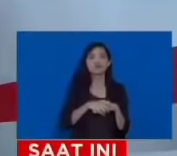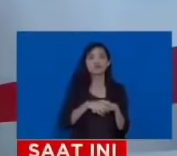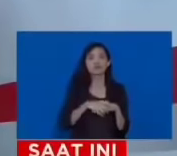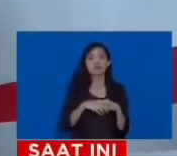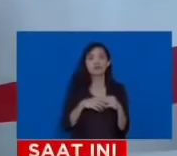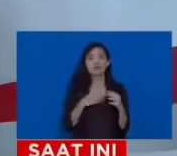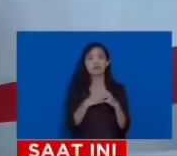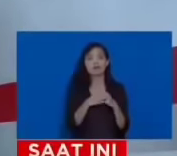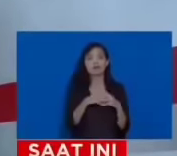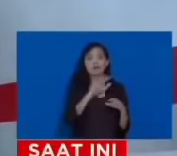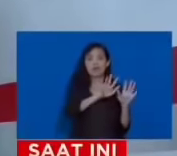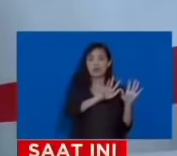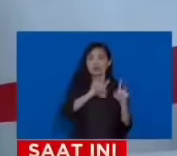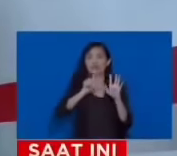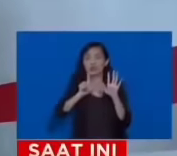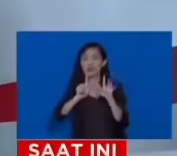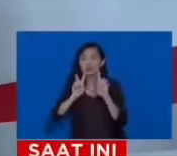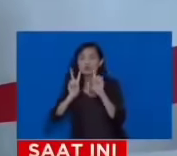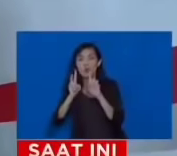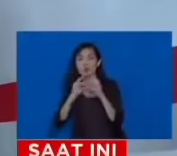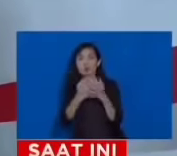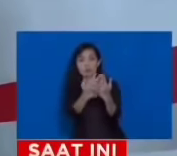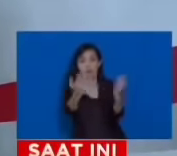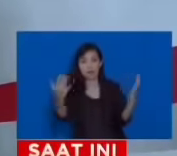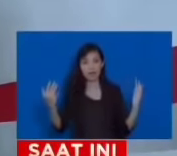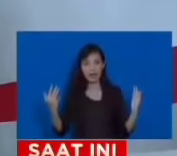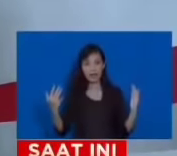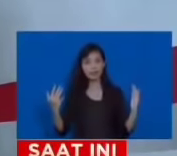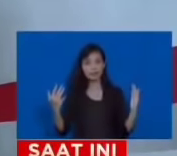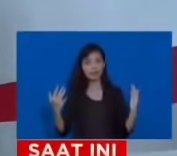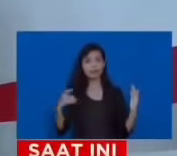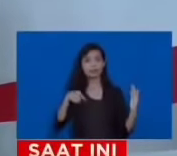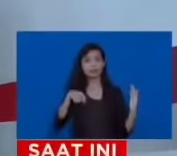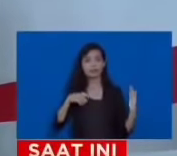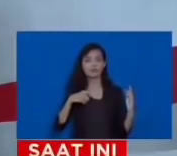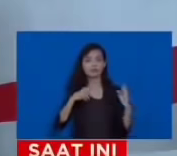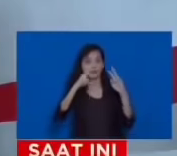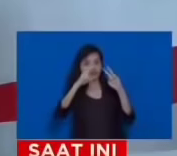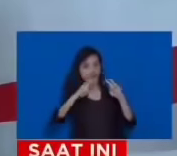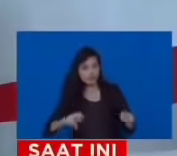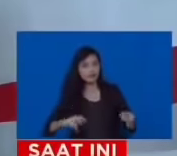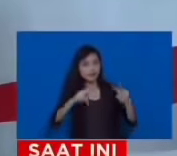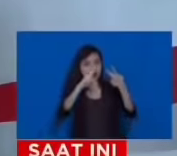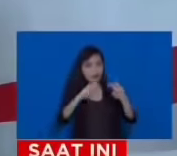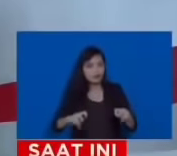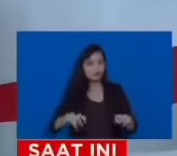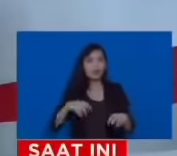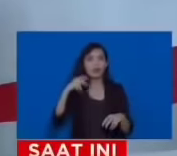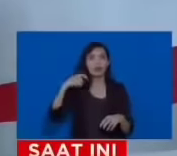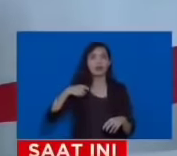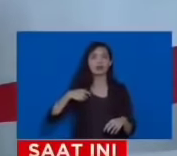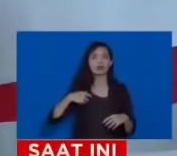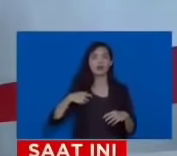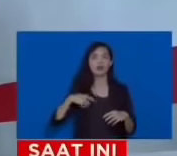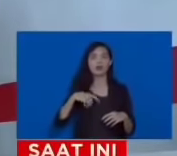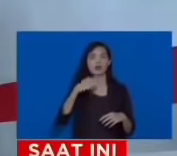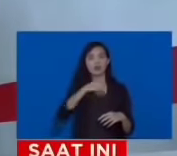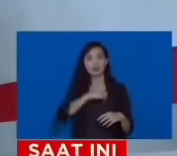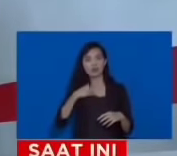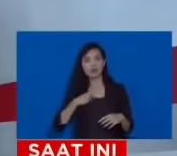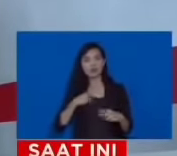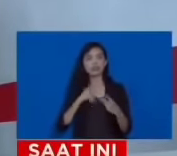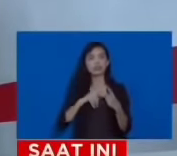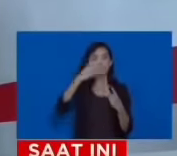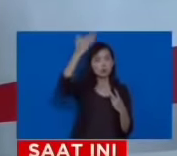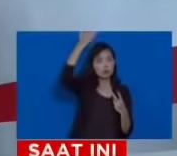warga yang dilaksanakan oleh tenaga kesehatan baik dari pusat sampai ke daerah dalam